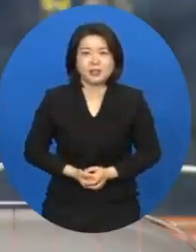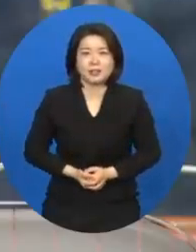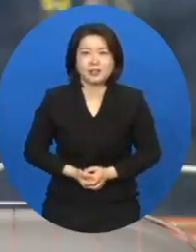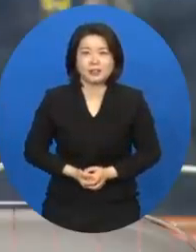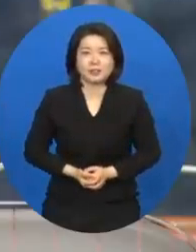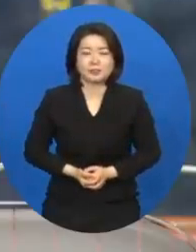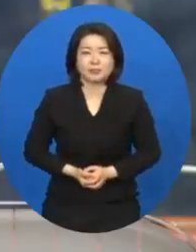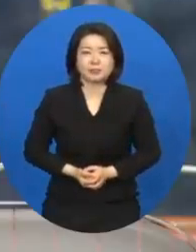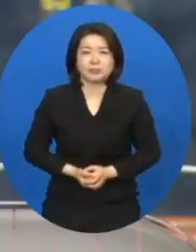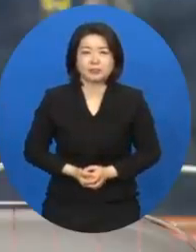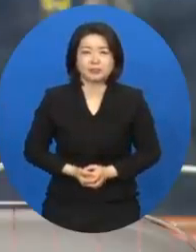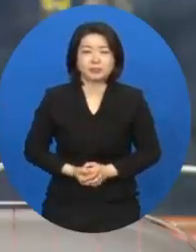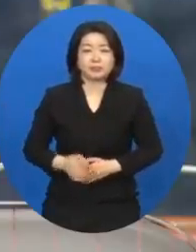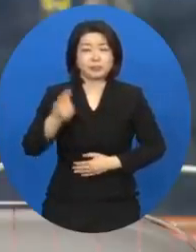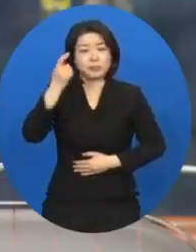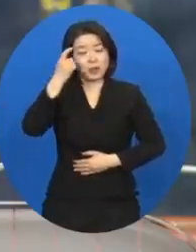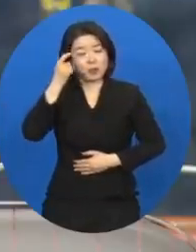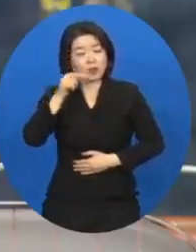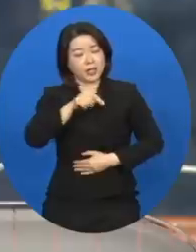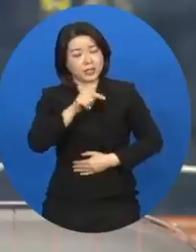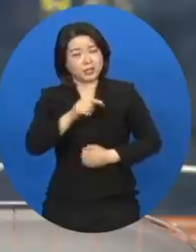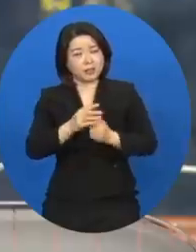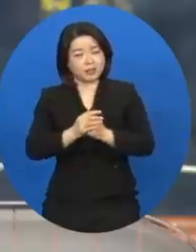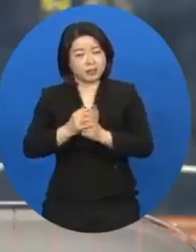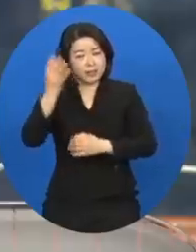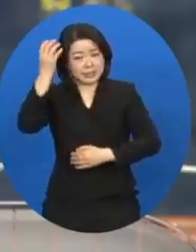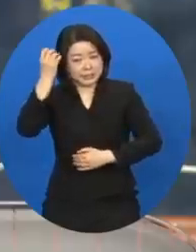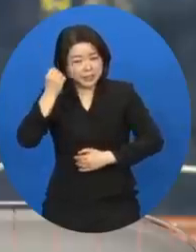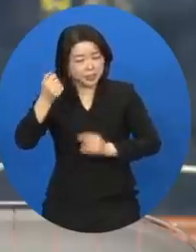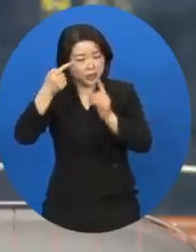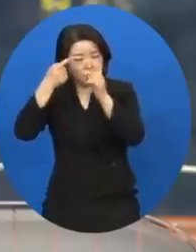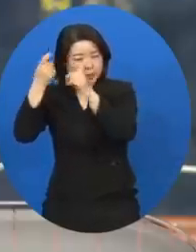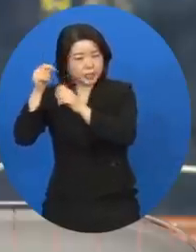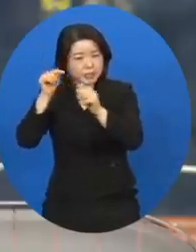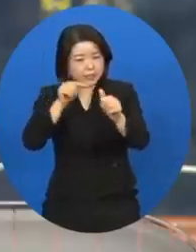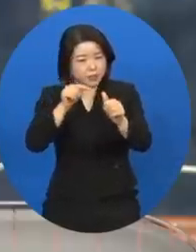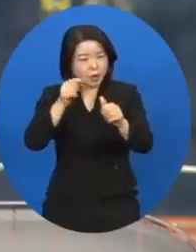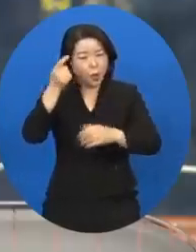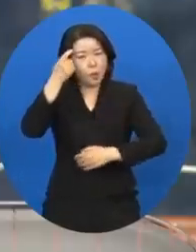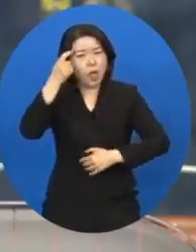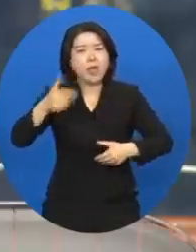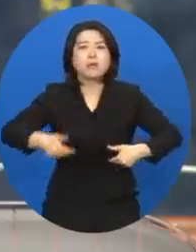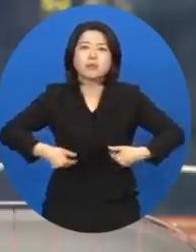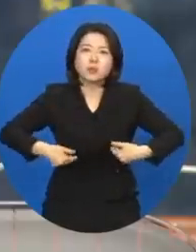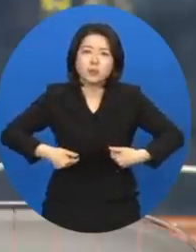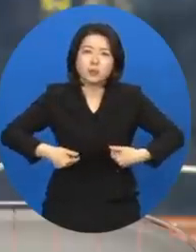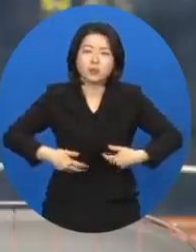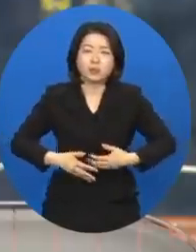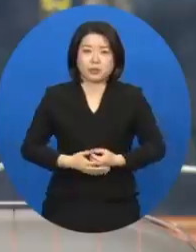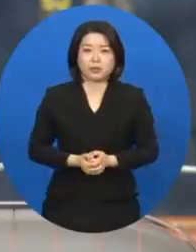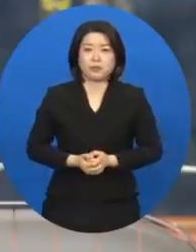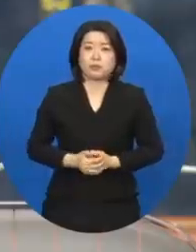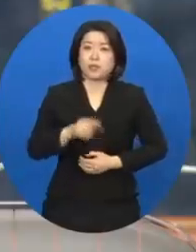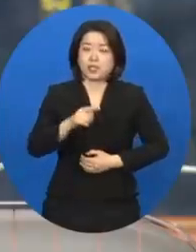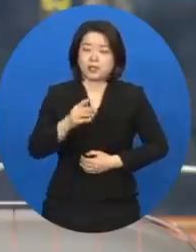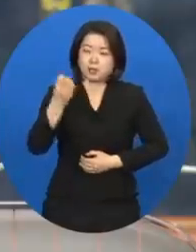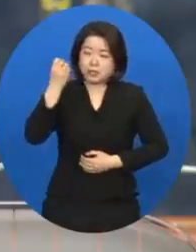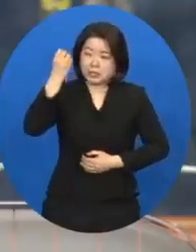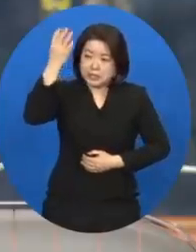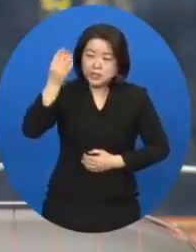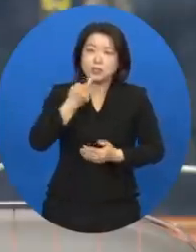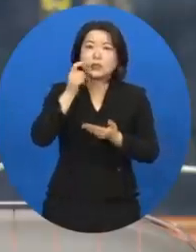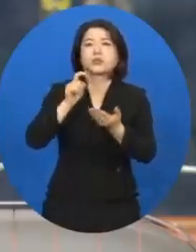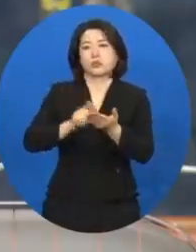사실 왜 이렇게 기억하고 기념해야 하는가 하면 이거 잊어버리기